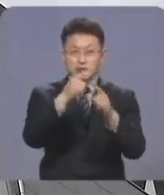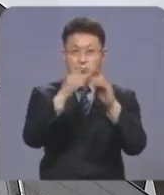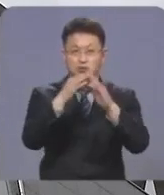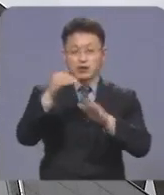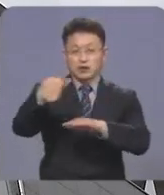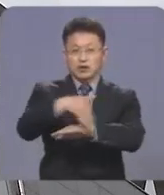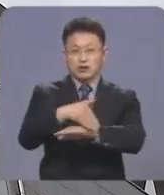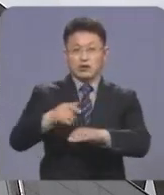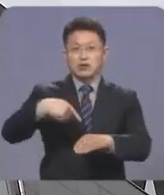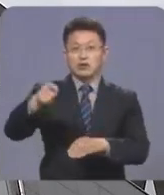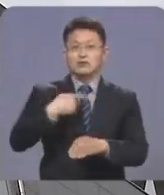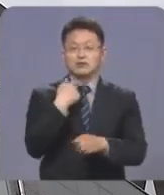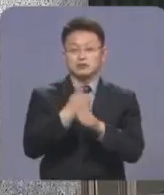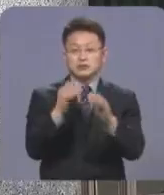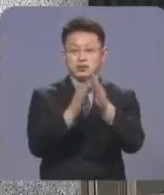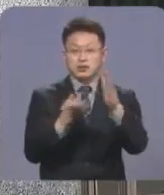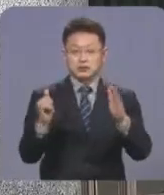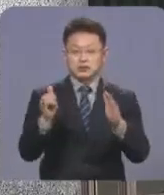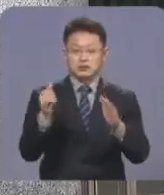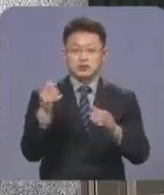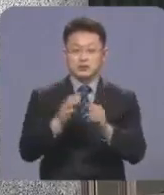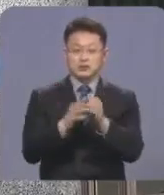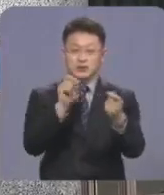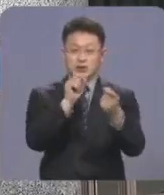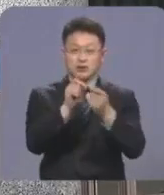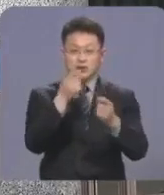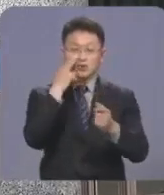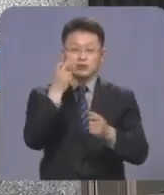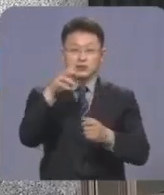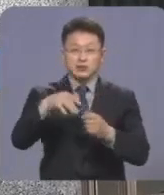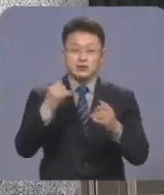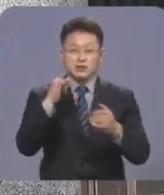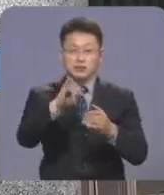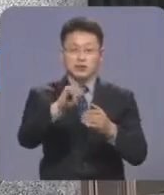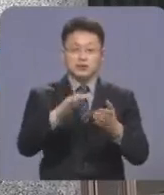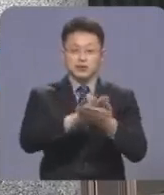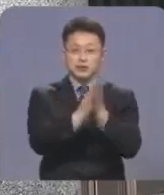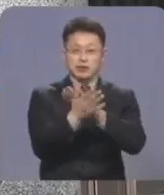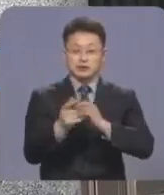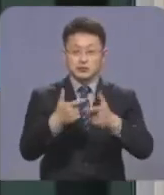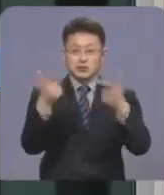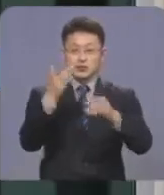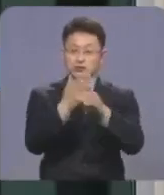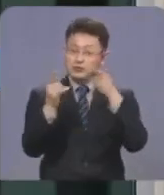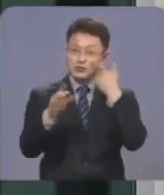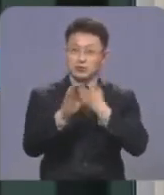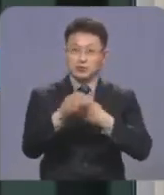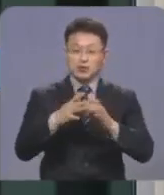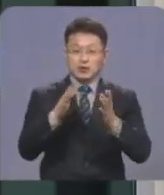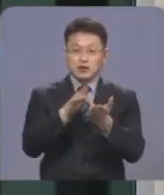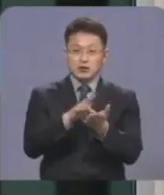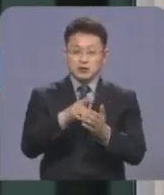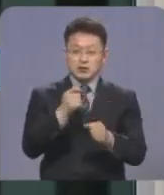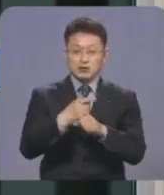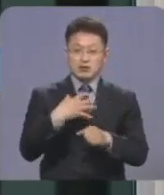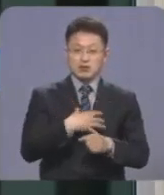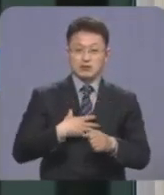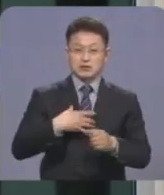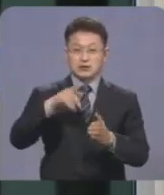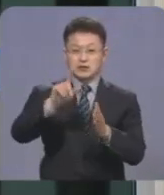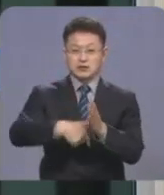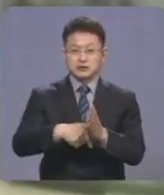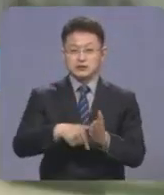다녀 온 확진 자에 가족입니다 인접한 울산에서 변이 바이러스가 확산하고 있는 점은 방역당국 의 우려가 큰